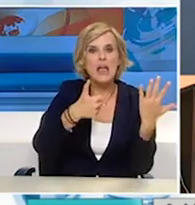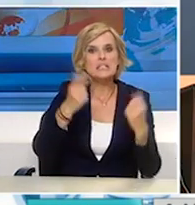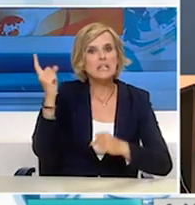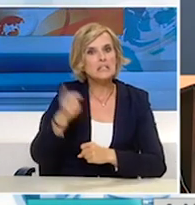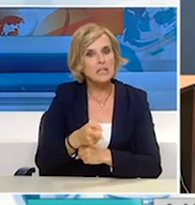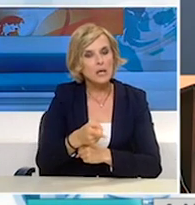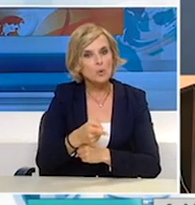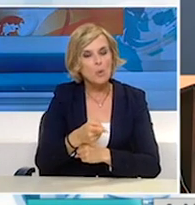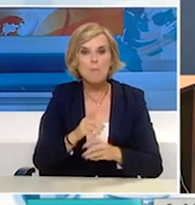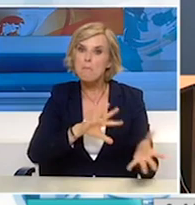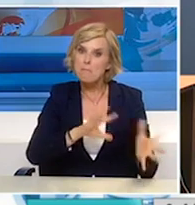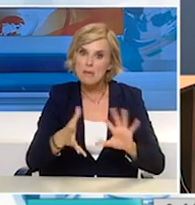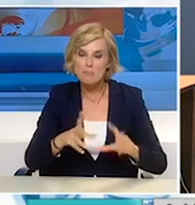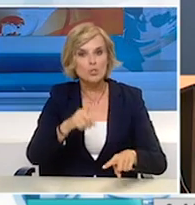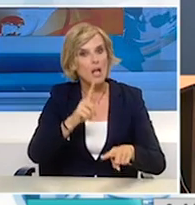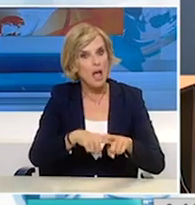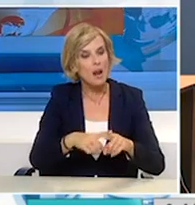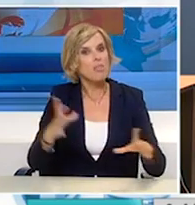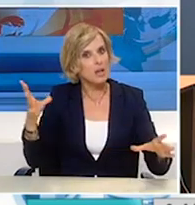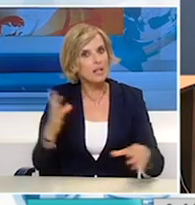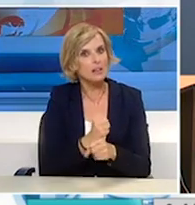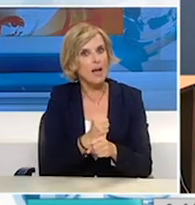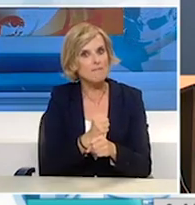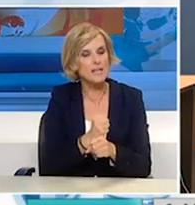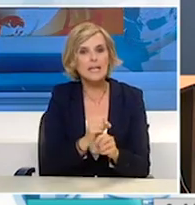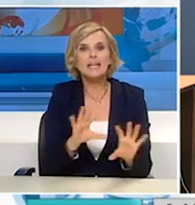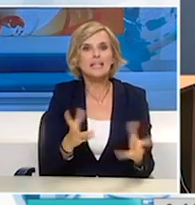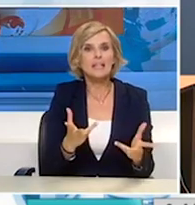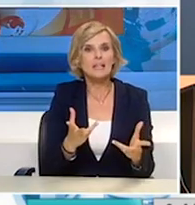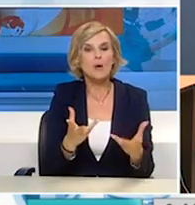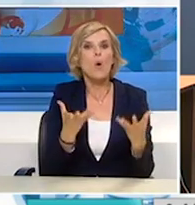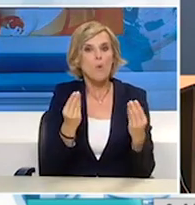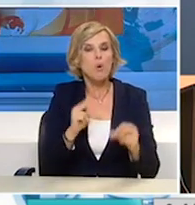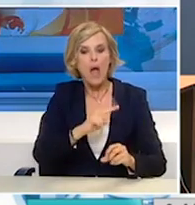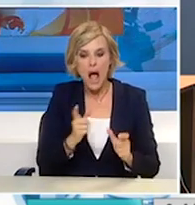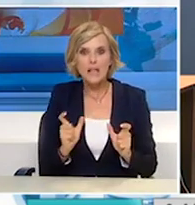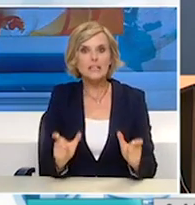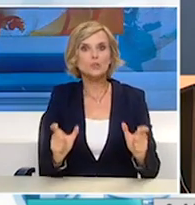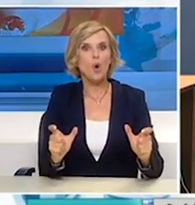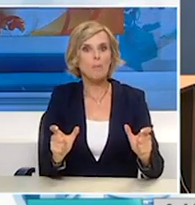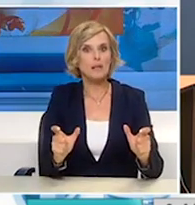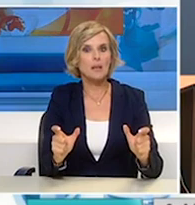τελικά η χώρα μας κατάφερε να αποκτήσει εμέσως λίγο μεγαλύτερη ανοσία της αγέλης από όσο αρχικά υπολογίζαμε?